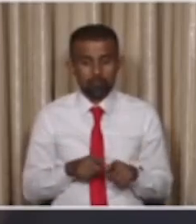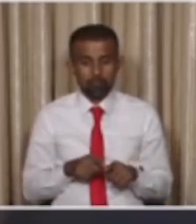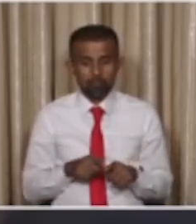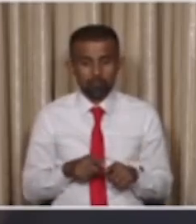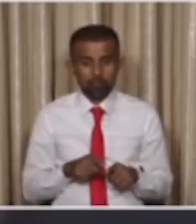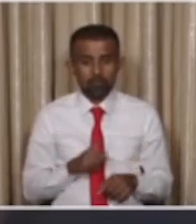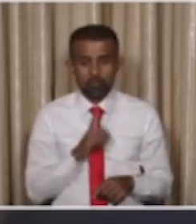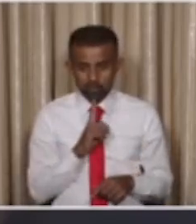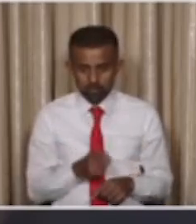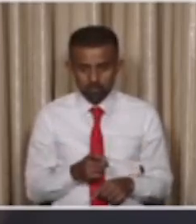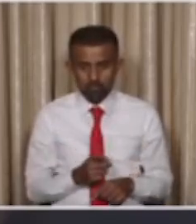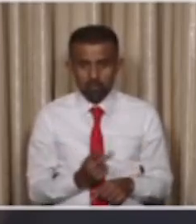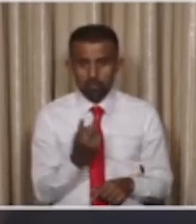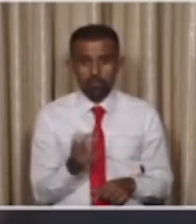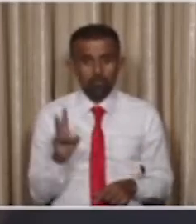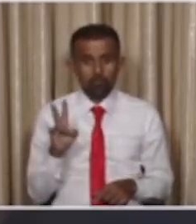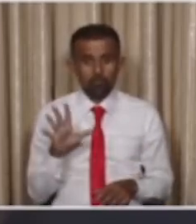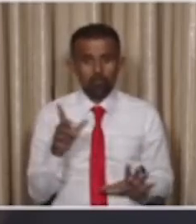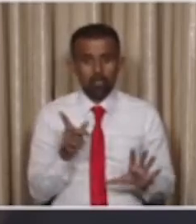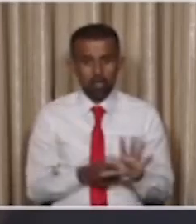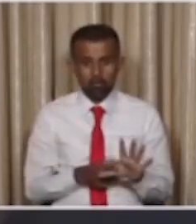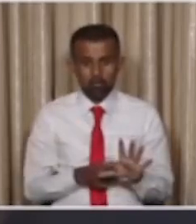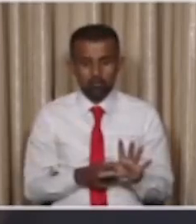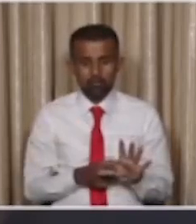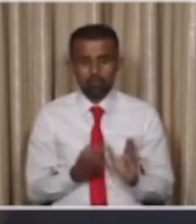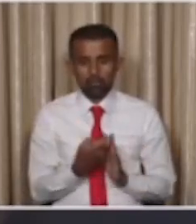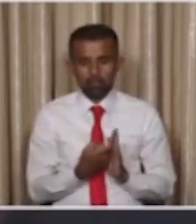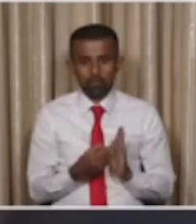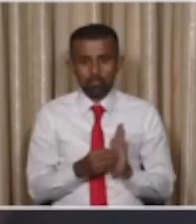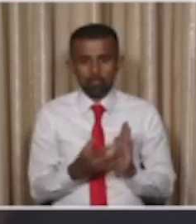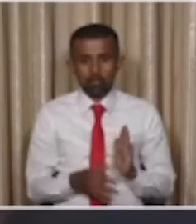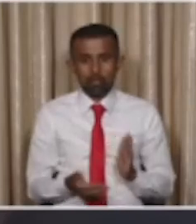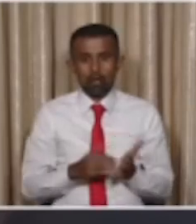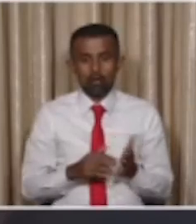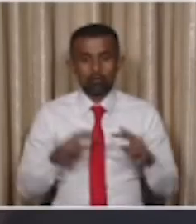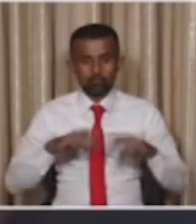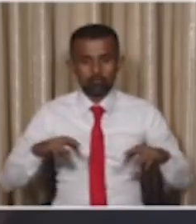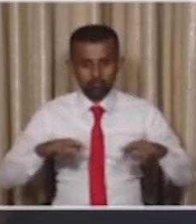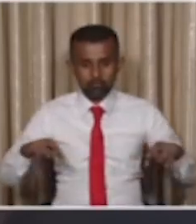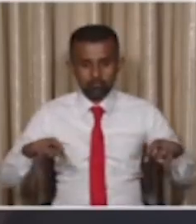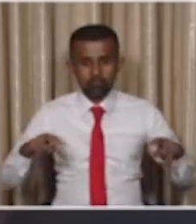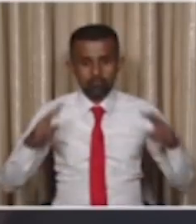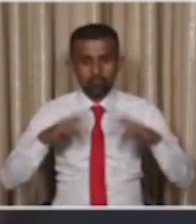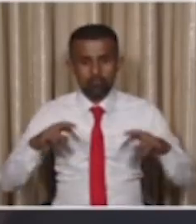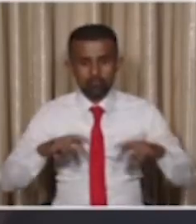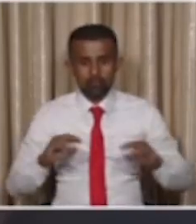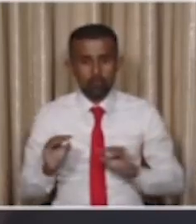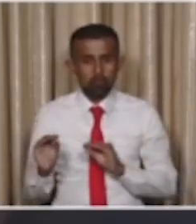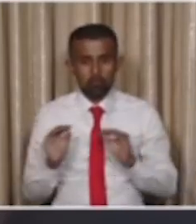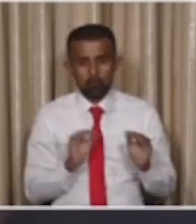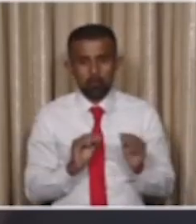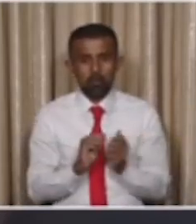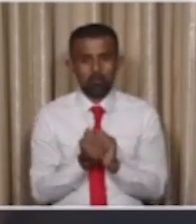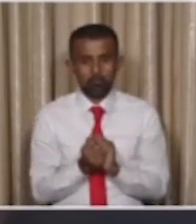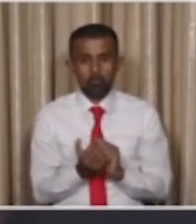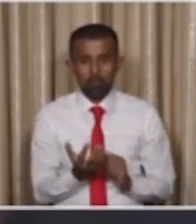අපි කිව්වේ දැන් 2025 මේක නිර්දේශ කරලා තියෙනවා නැවත ස්ටඩි එකක් කරන්න කියලා. ඒ ස්ටඩි එකෙන් පස්සේ සිග්නිෆිකන්ට් වෙනසක්